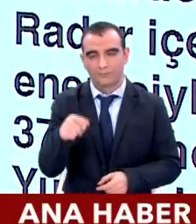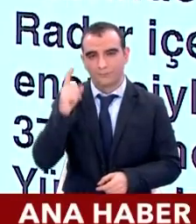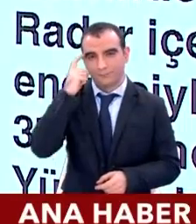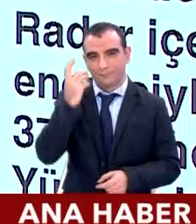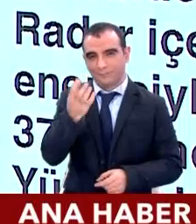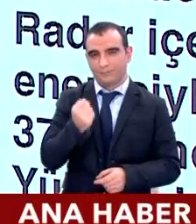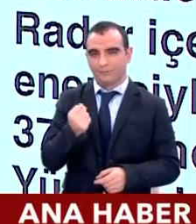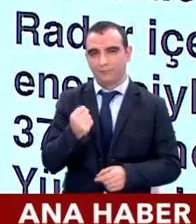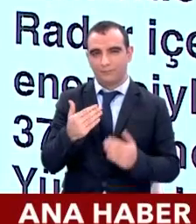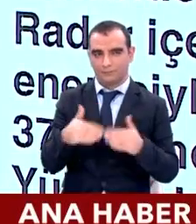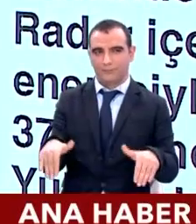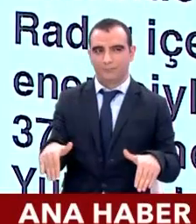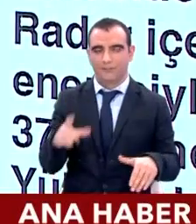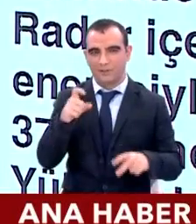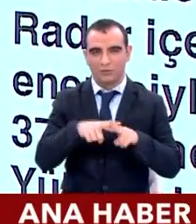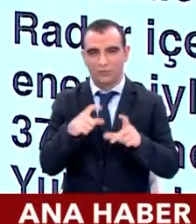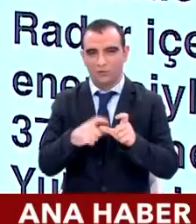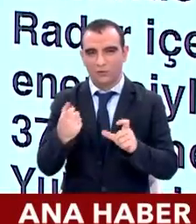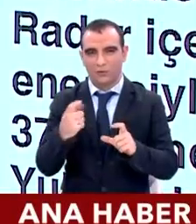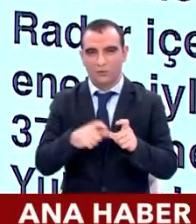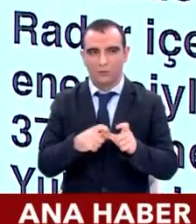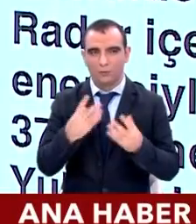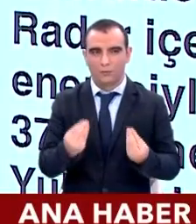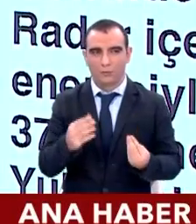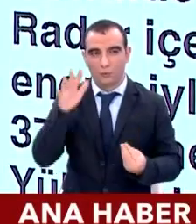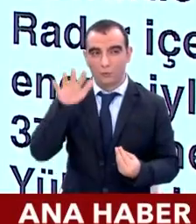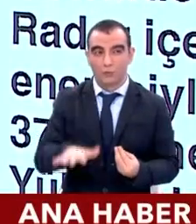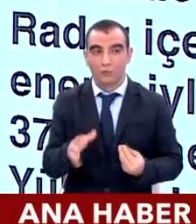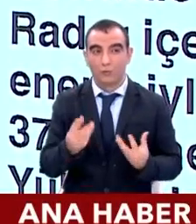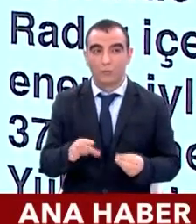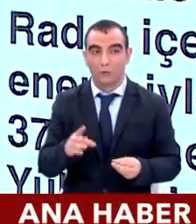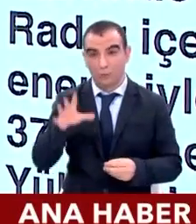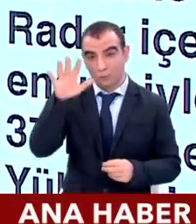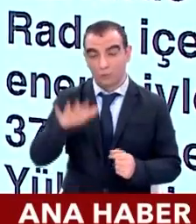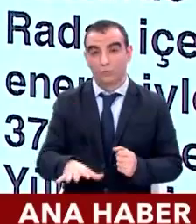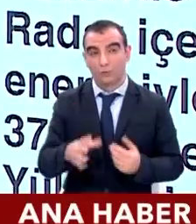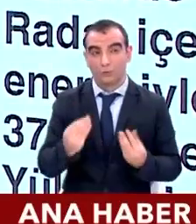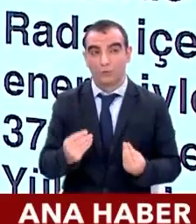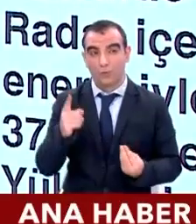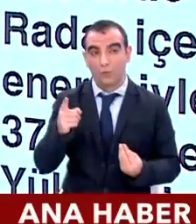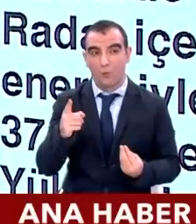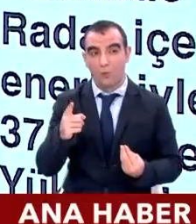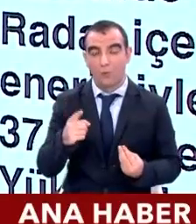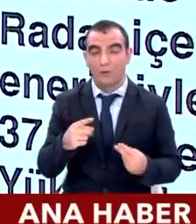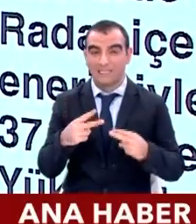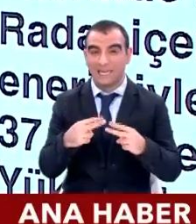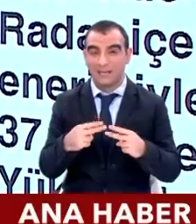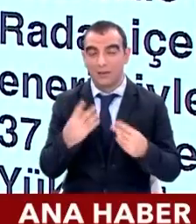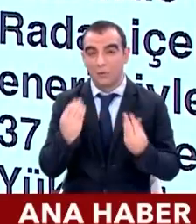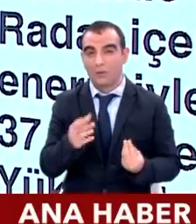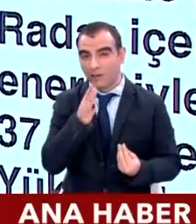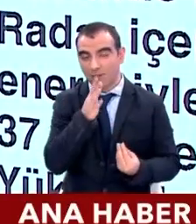engellediler yani casusluk yapmasını Fakat şu an dediğim gibi düşürebiliyorlar Çünkü düşürürlerse o enkazsın ciddi zararlara Yola